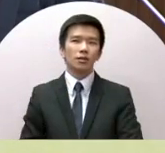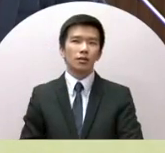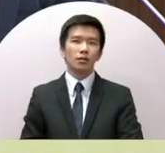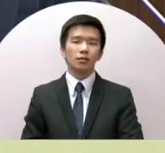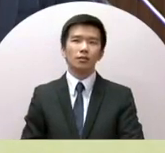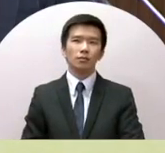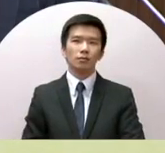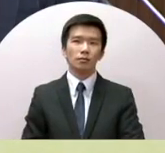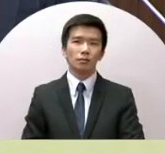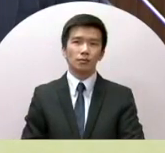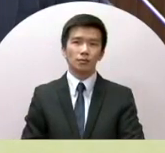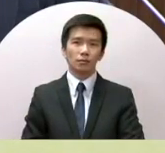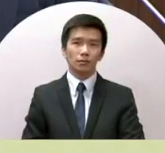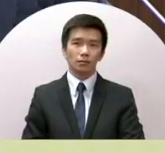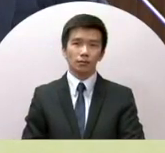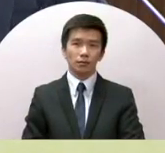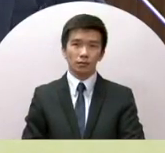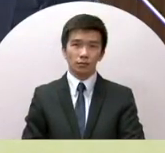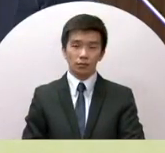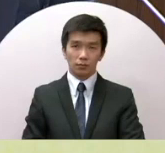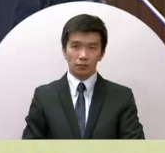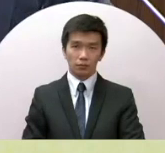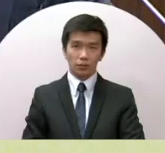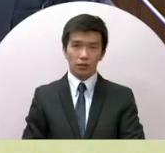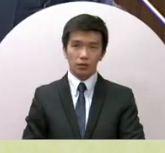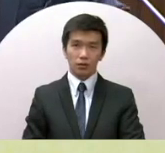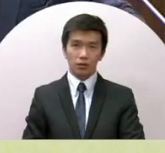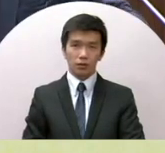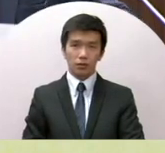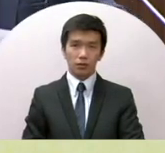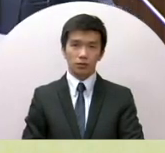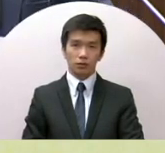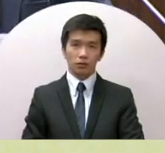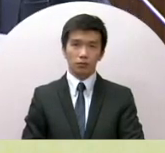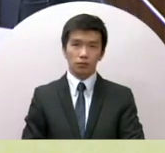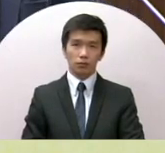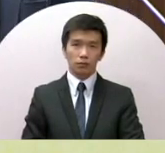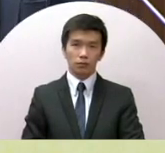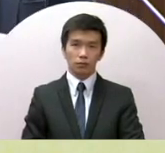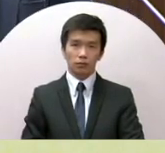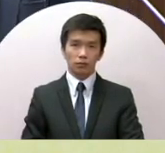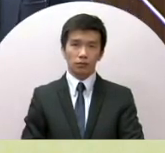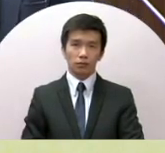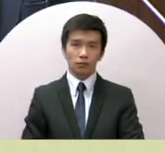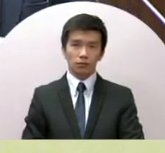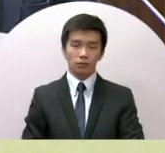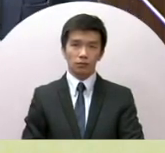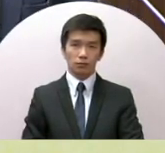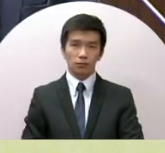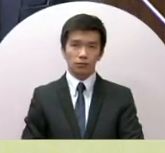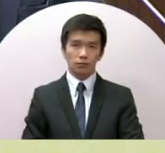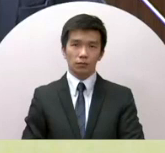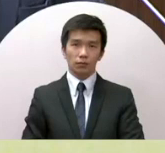说中国在里面扮演过重的这个角色。那中国对于我们台湾的这个参加有一定的这个条件，那这个条件我想是我们